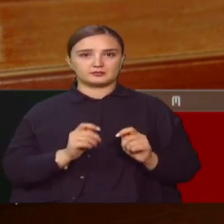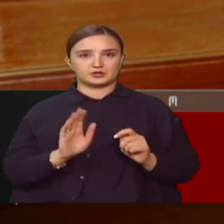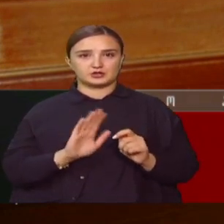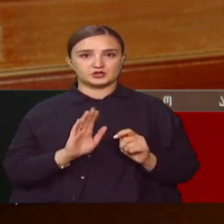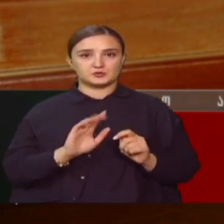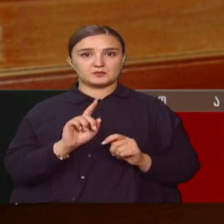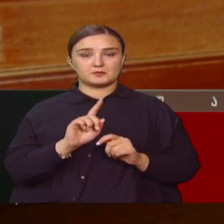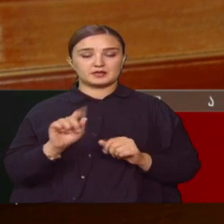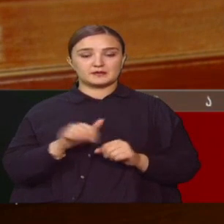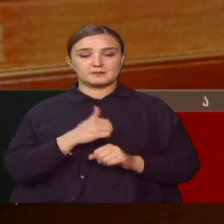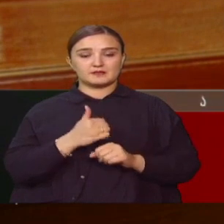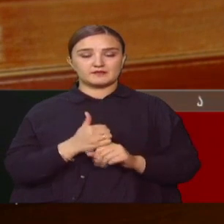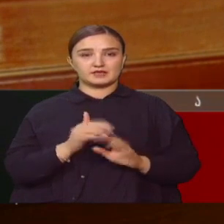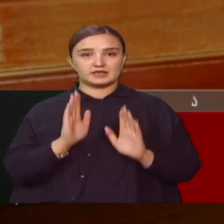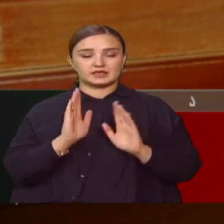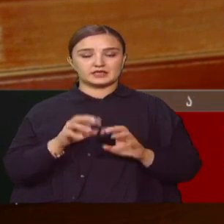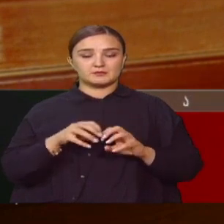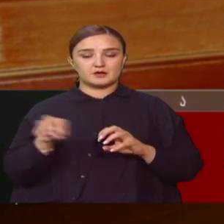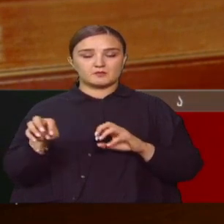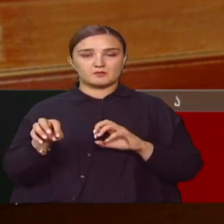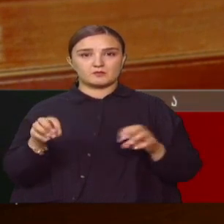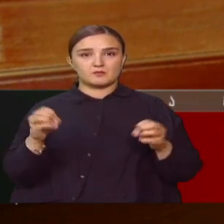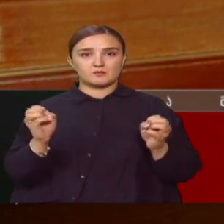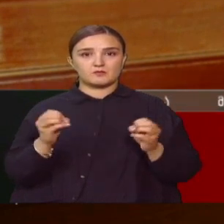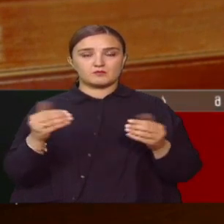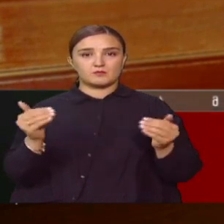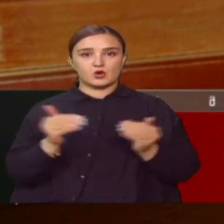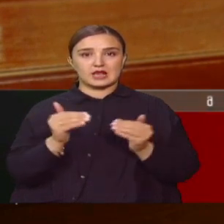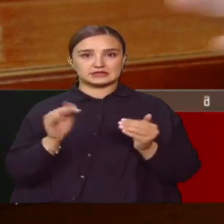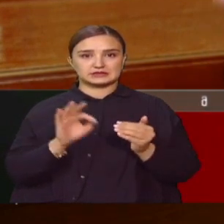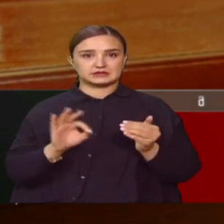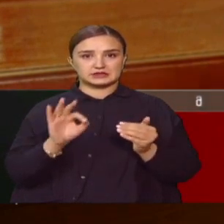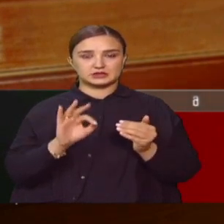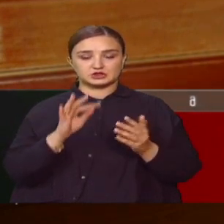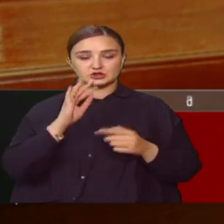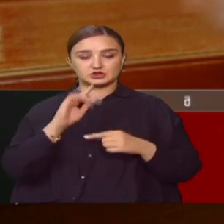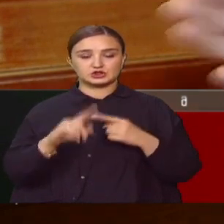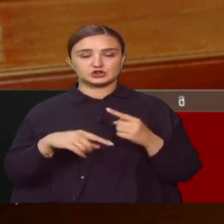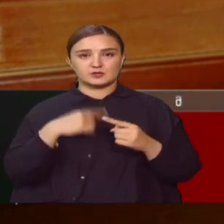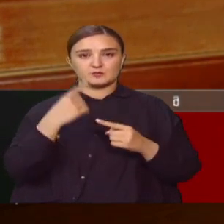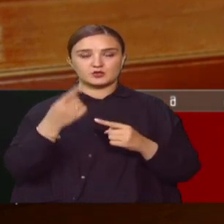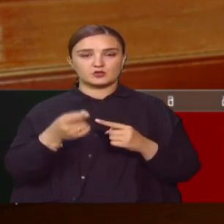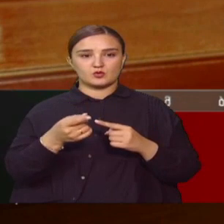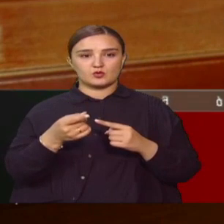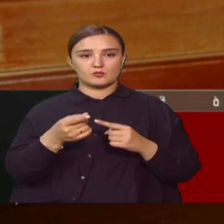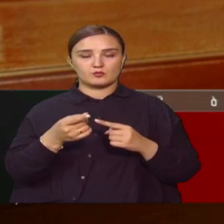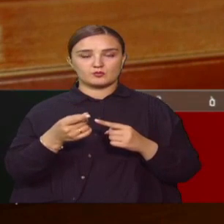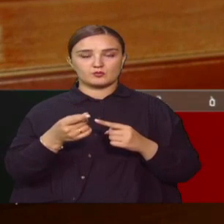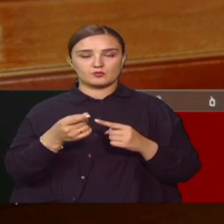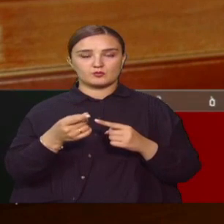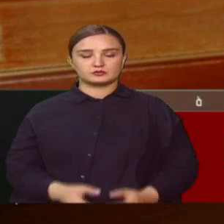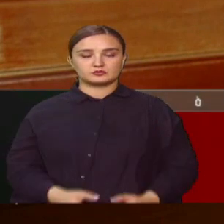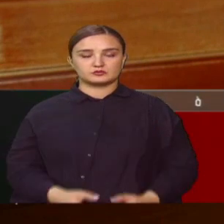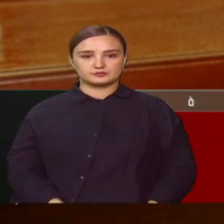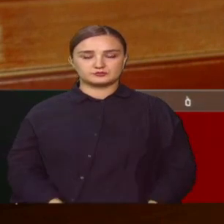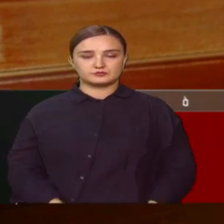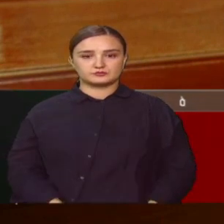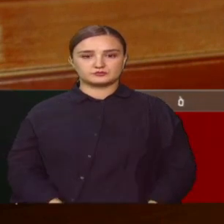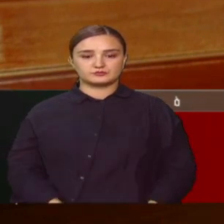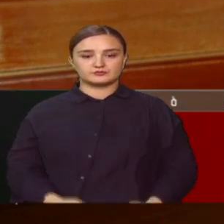მაგრამ გადამწყვეტი იქნება პოლარიზაციის გაღრმავებისათვის და შემდგომი პოლარიზაციის, ასე ვთქვათ, გაშლისათვის.